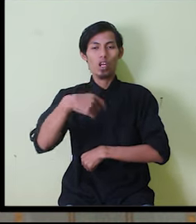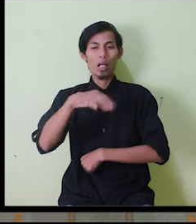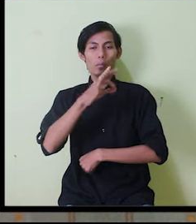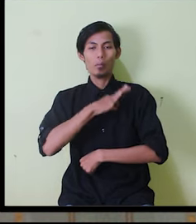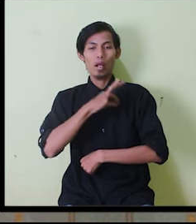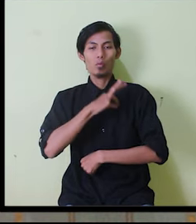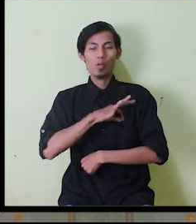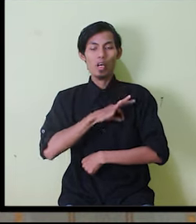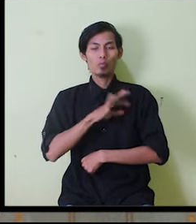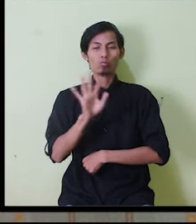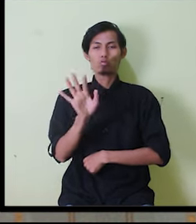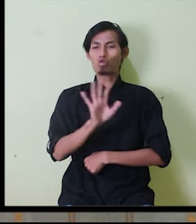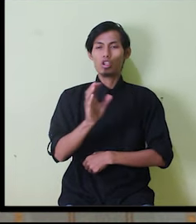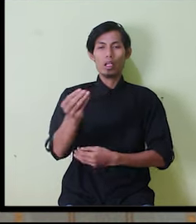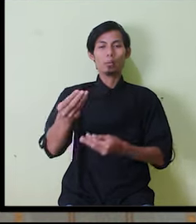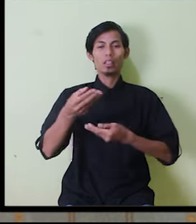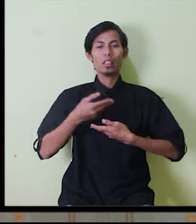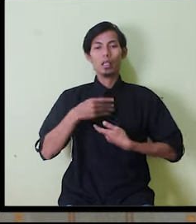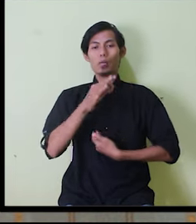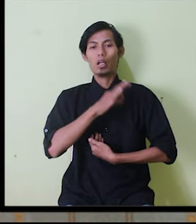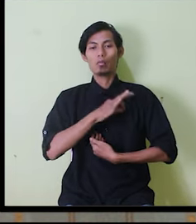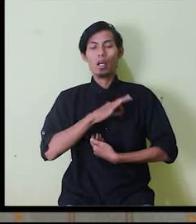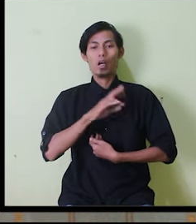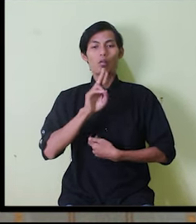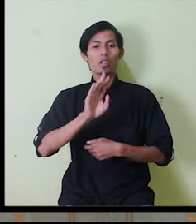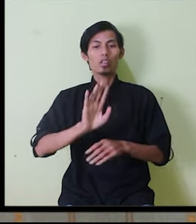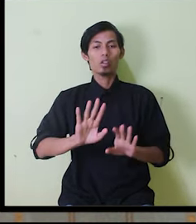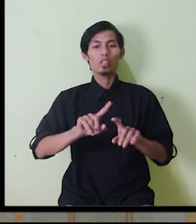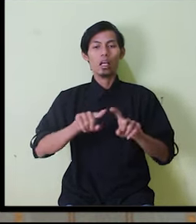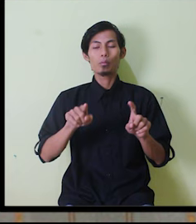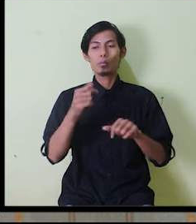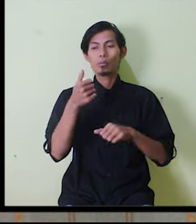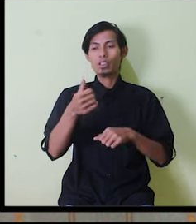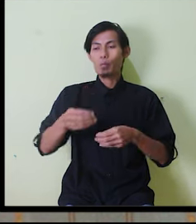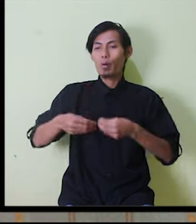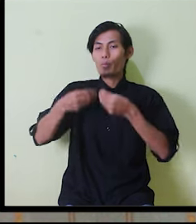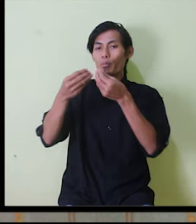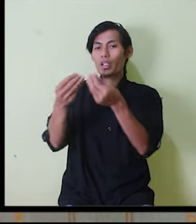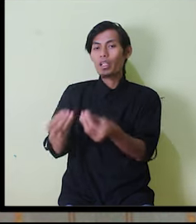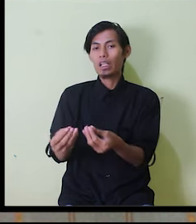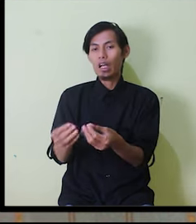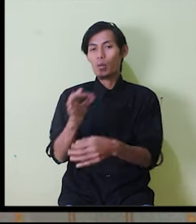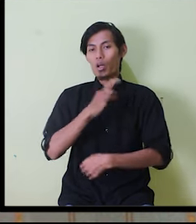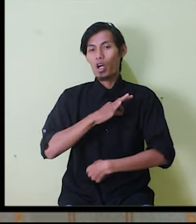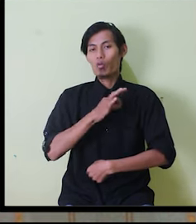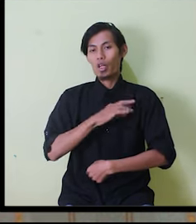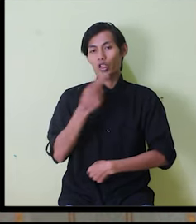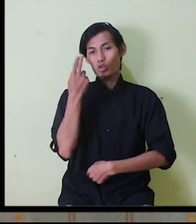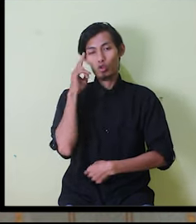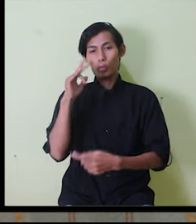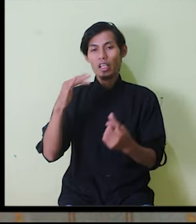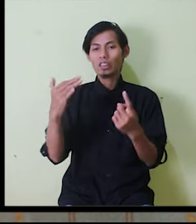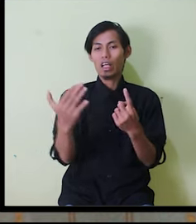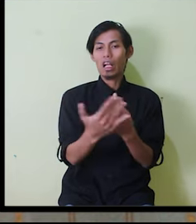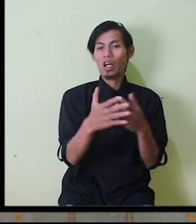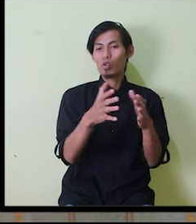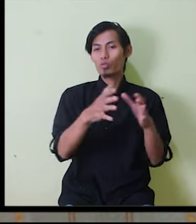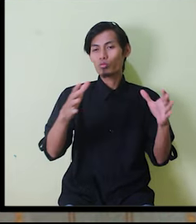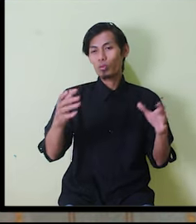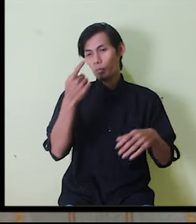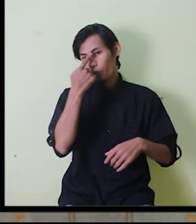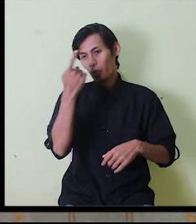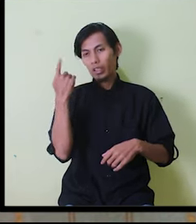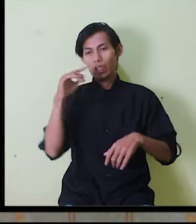bermanfaat ya tadi tidak hanya menerima manfaat tapi Memberikan manfaat kepada masyarakat luas bahkan kepada pemerintah dan negara baik